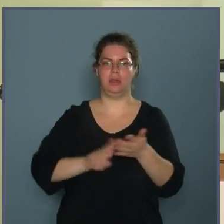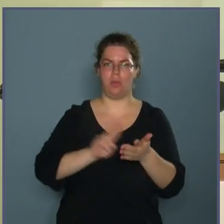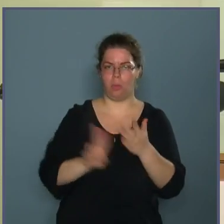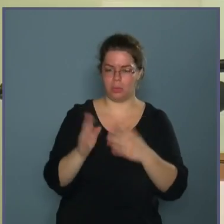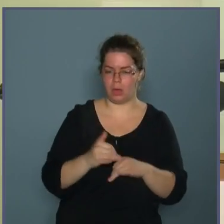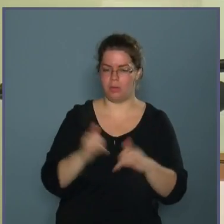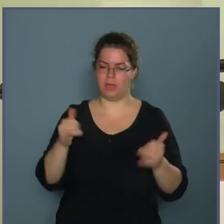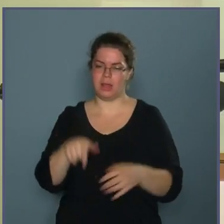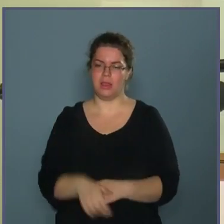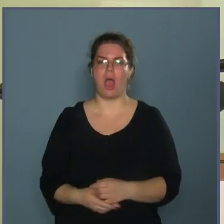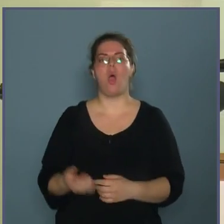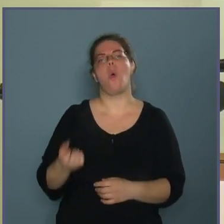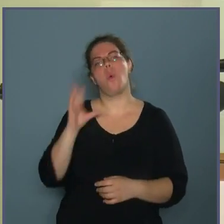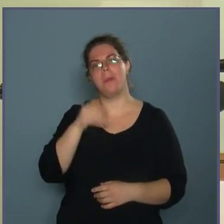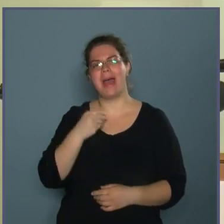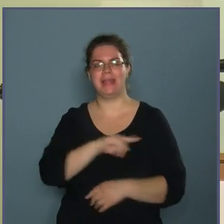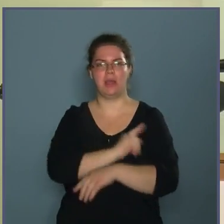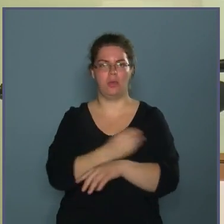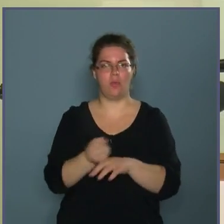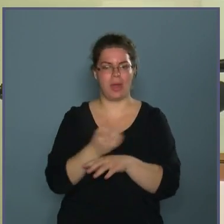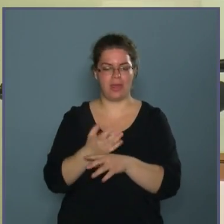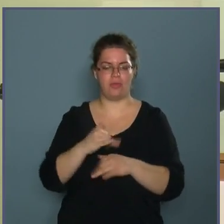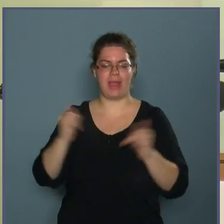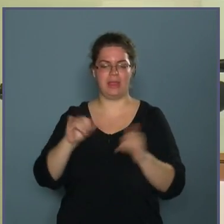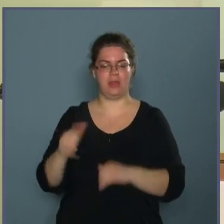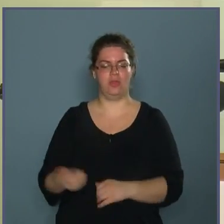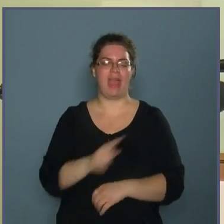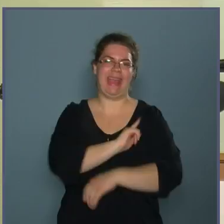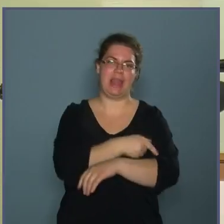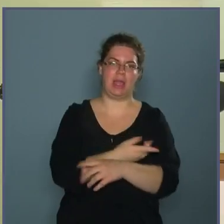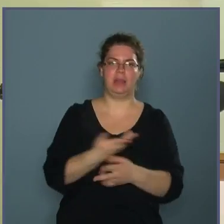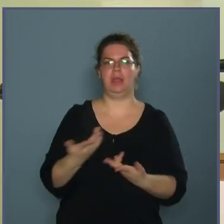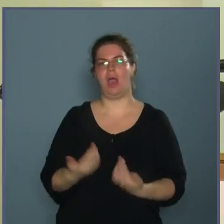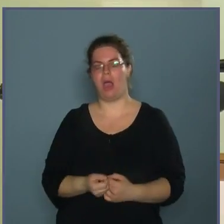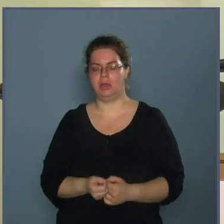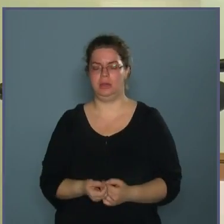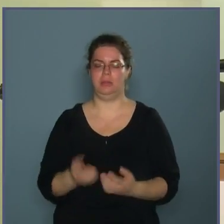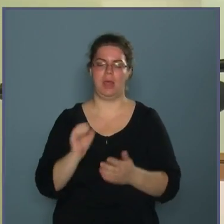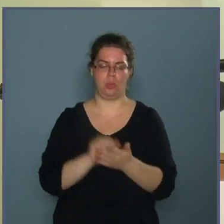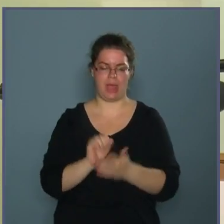humán erőforrás fejlesztésre, valamint további épületenergetikai beruházásokra.